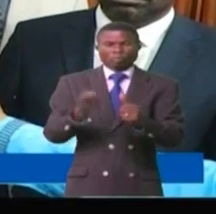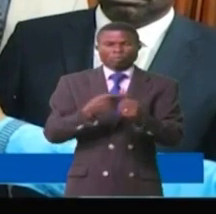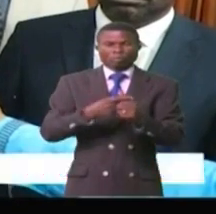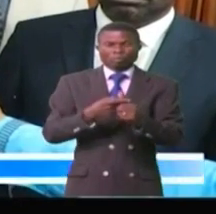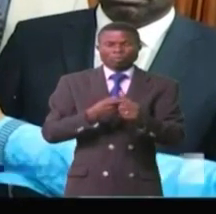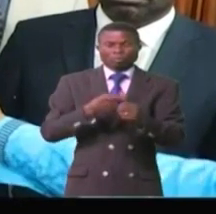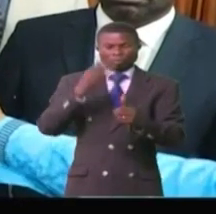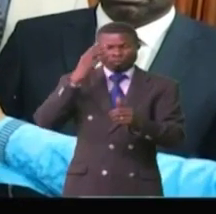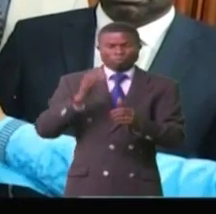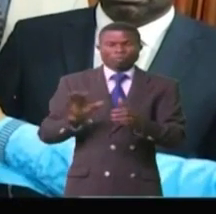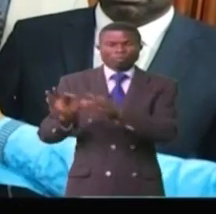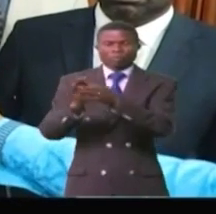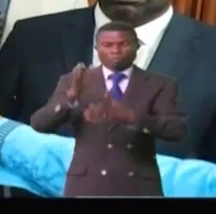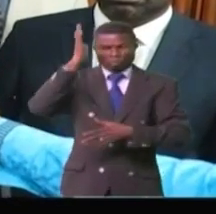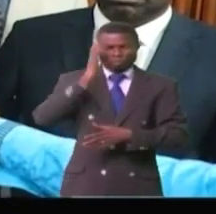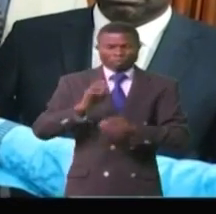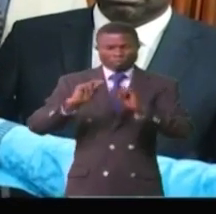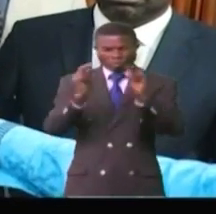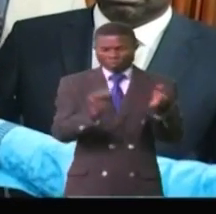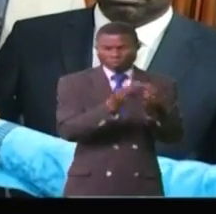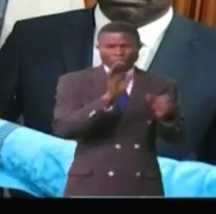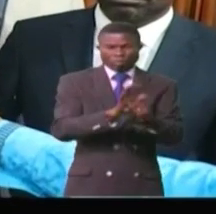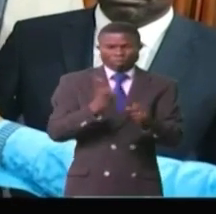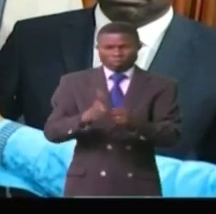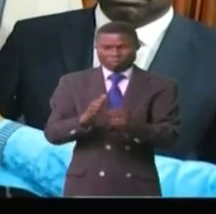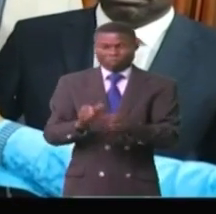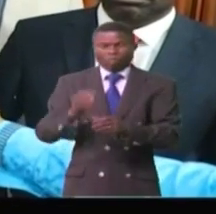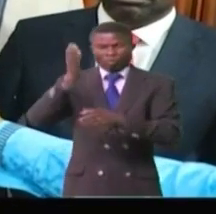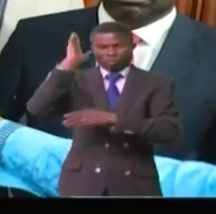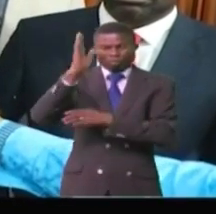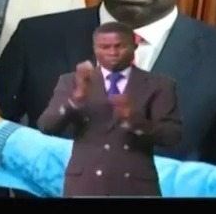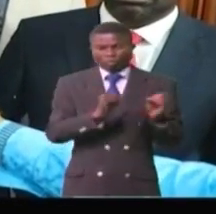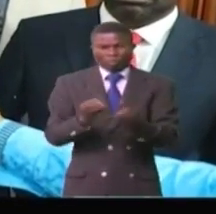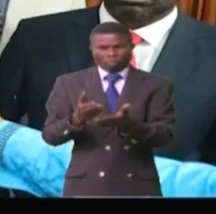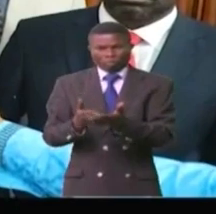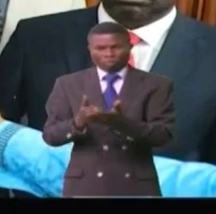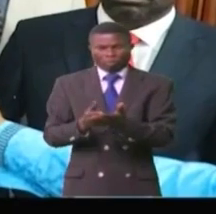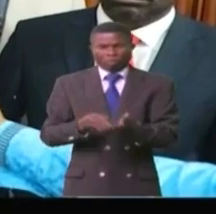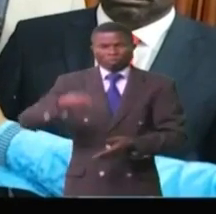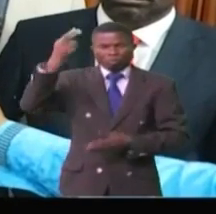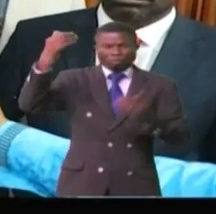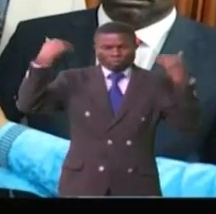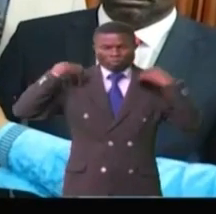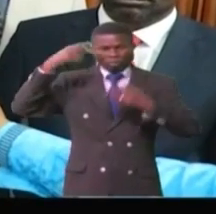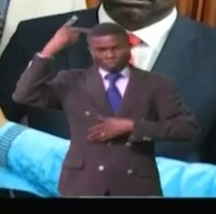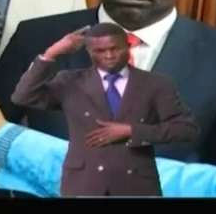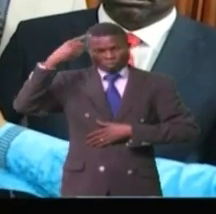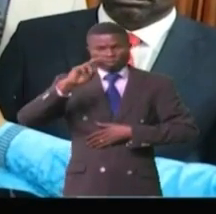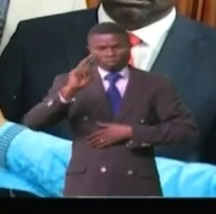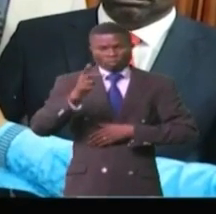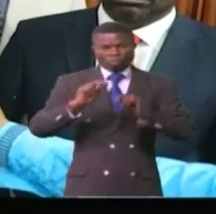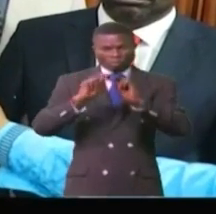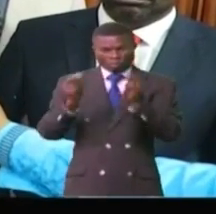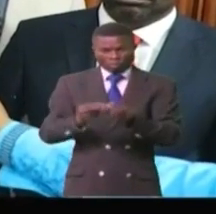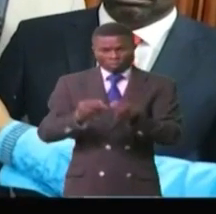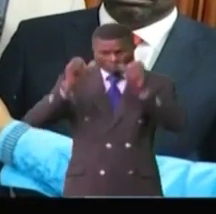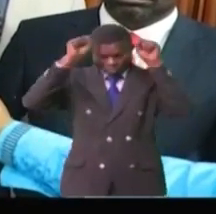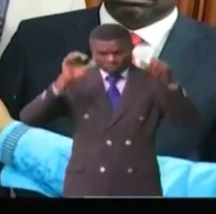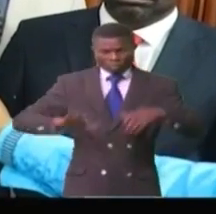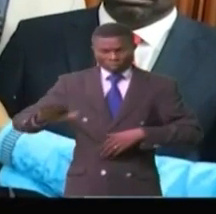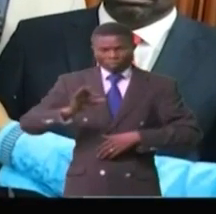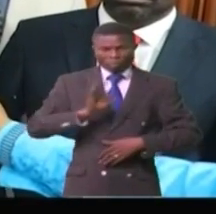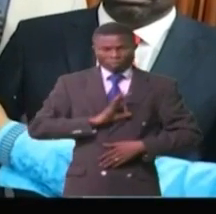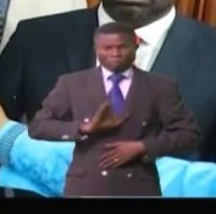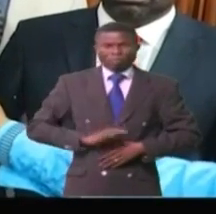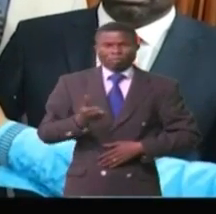clair. L'Union sacrée a plusieurs organes. Il y a le Congrès qui s'est réuni, il y a la haute autorité politique, deuxième organe, c'est le président de la République, Félix